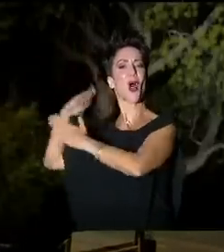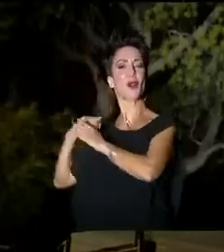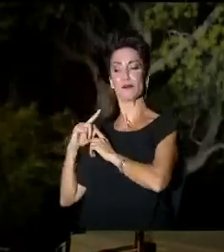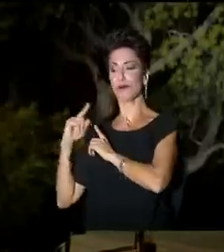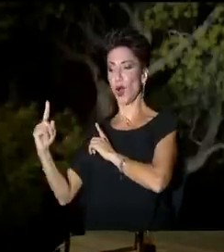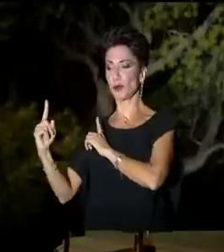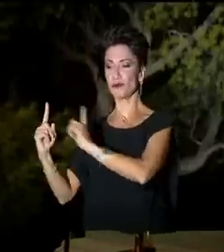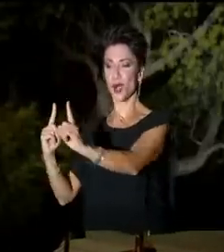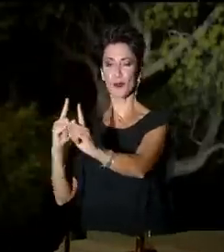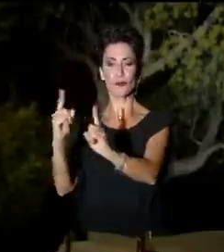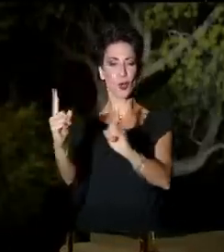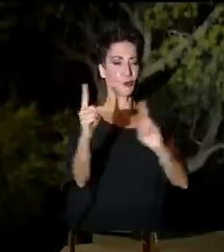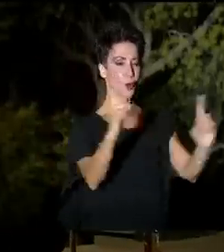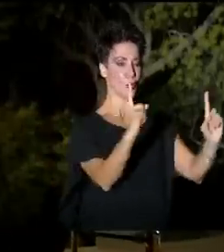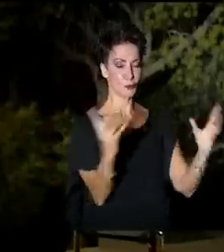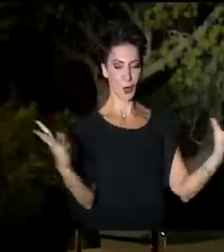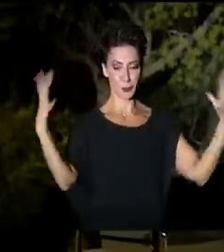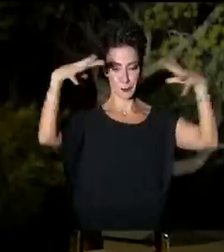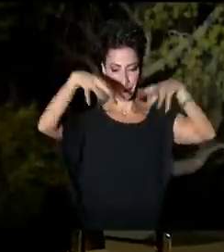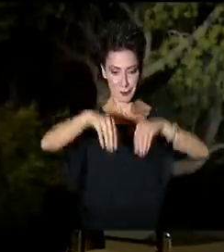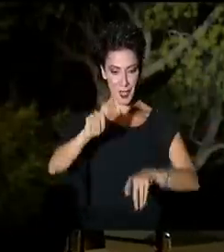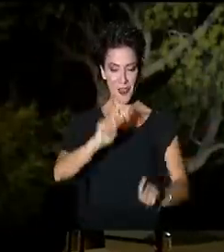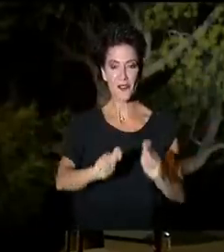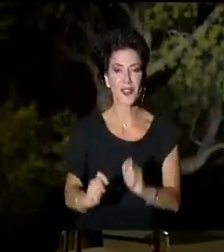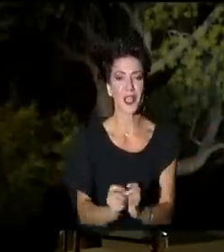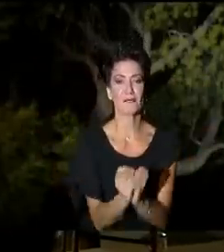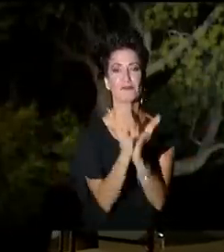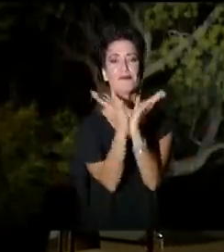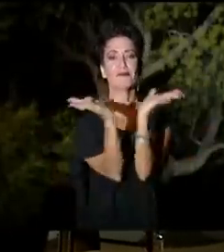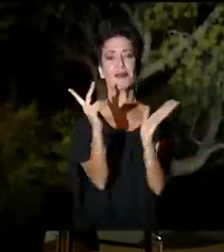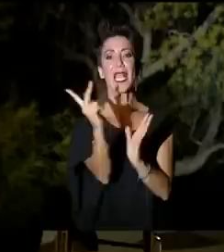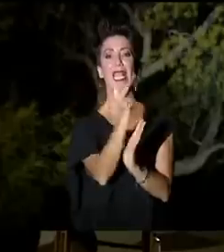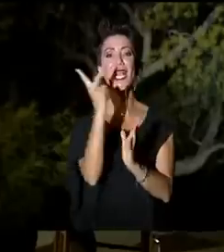που συμμετέχουμε σε αυτήν και κοιτάμε προς το μέλλον.